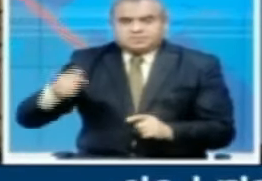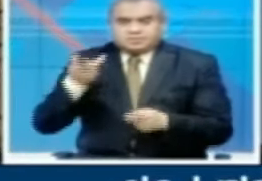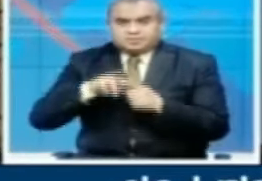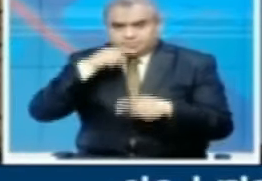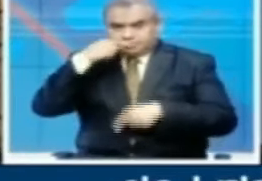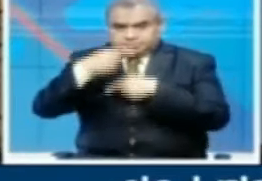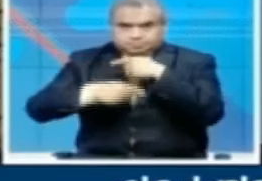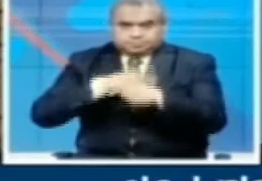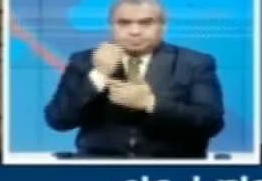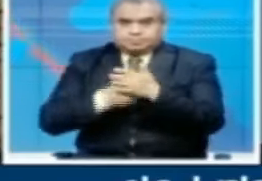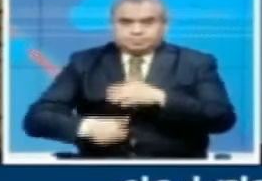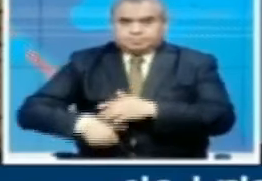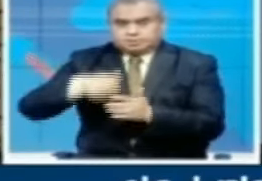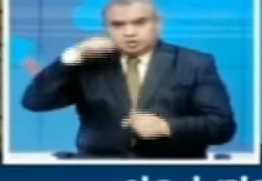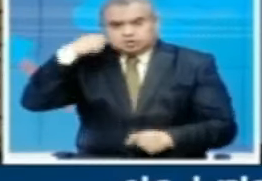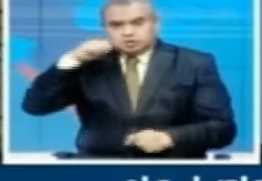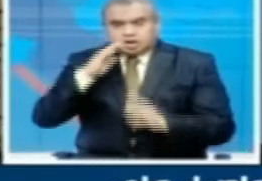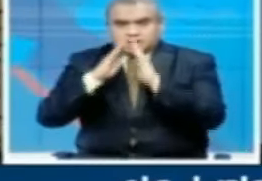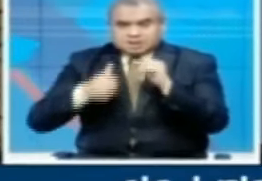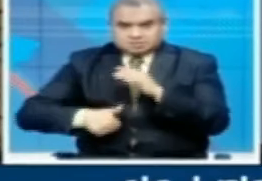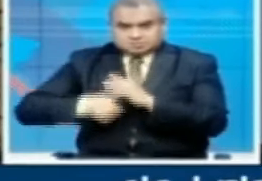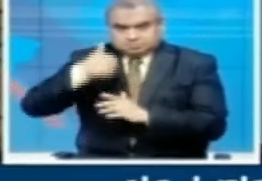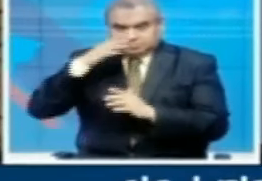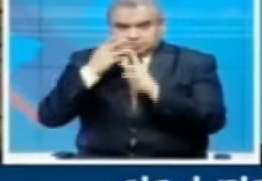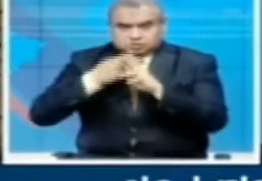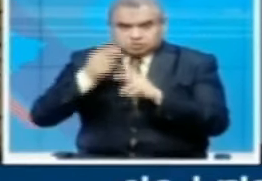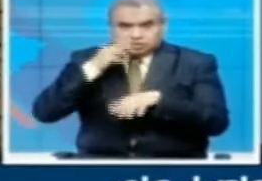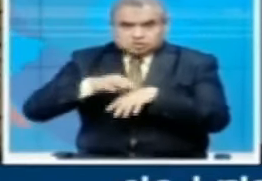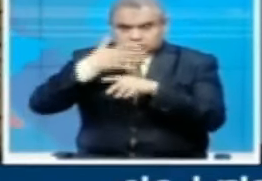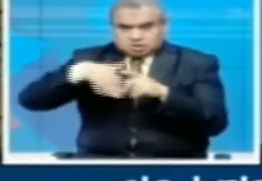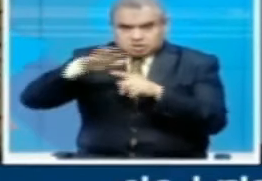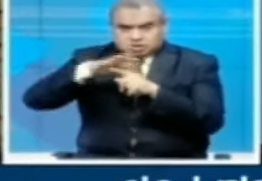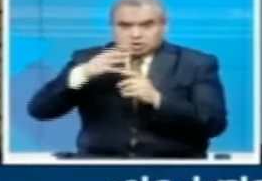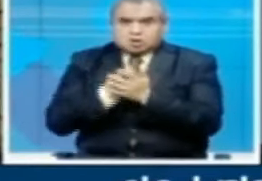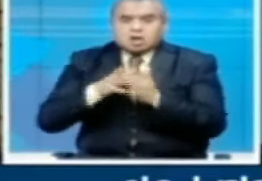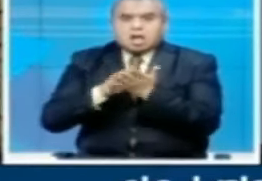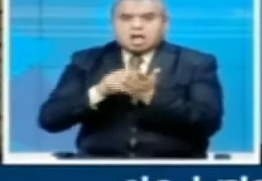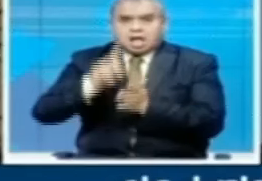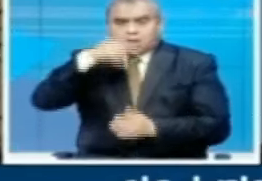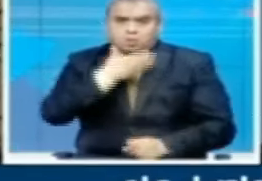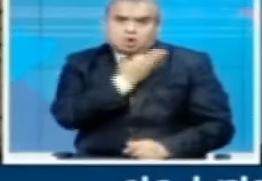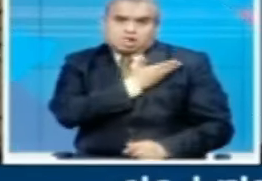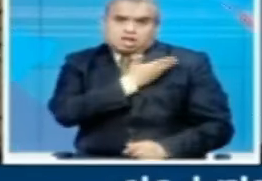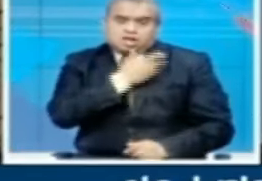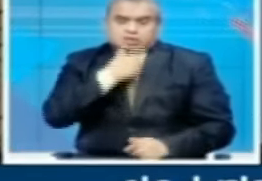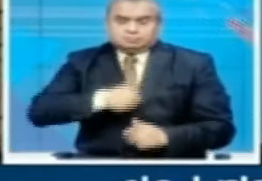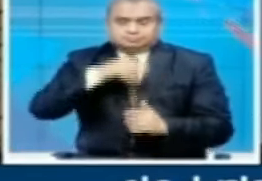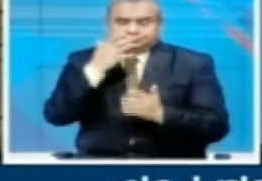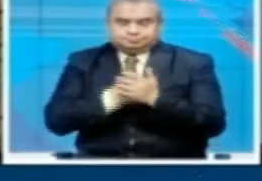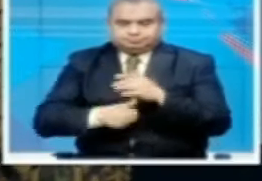وطالما نجح شعب مصر العظيم وفي طليعته القوات المسلحة الباسلة في